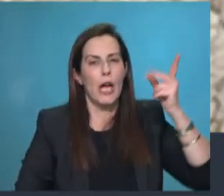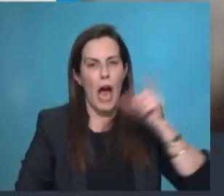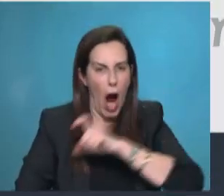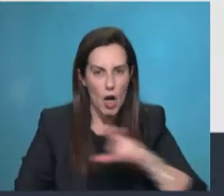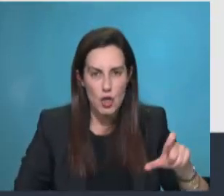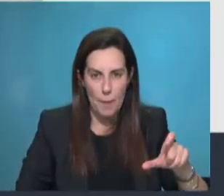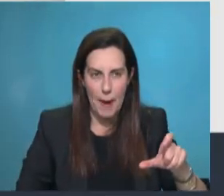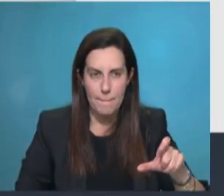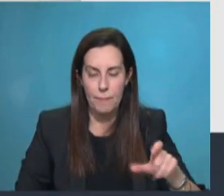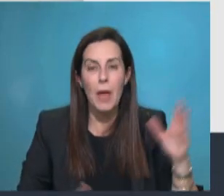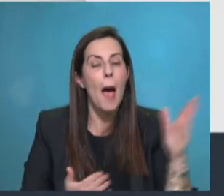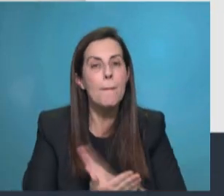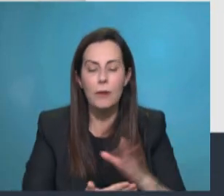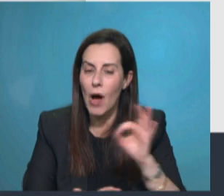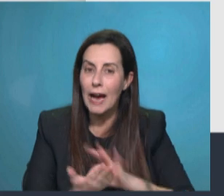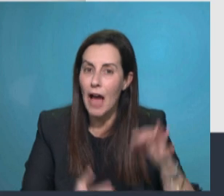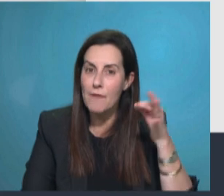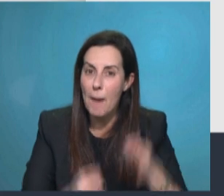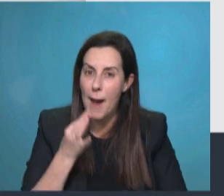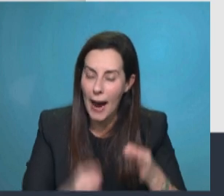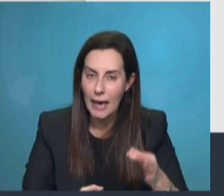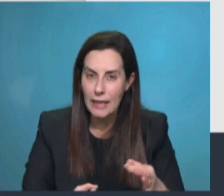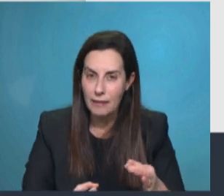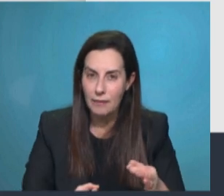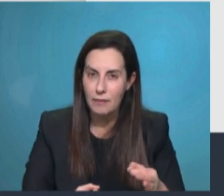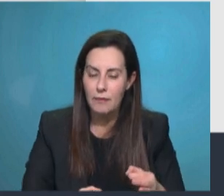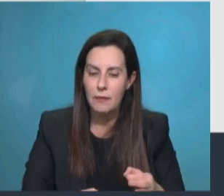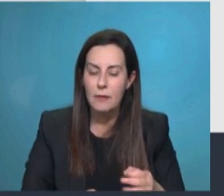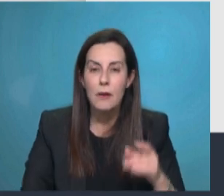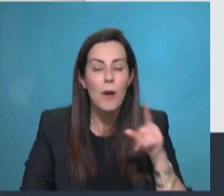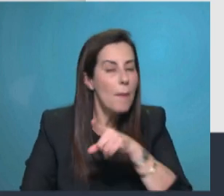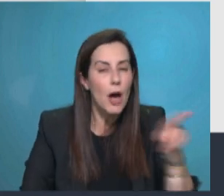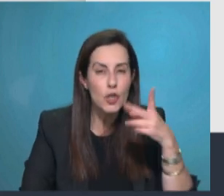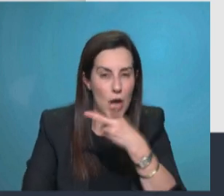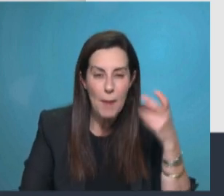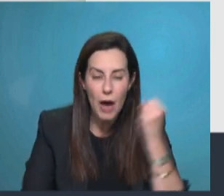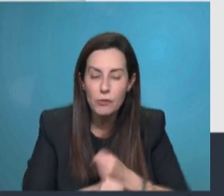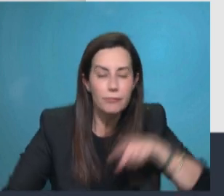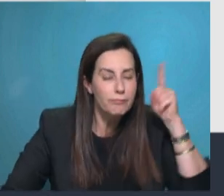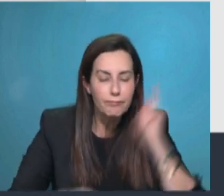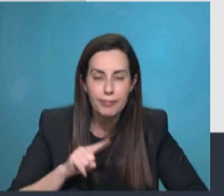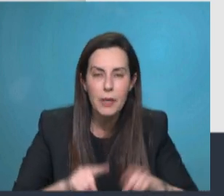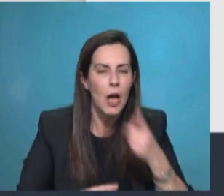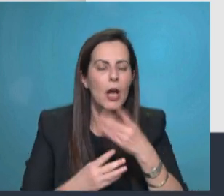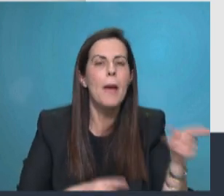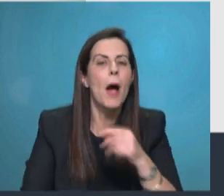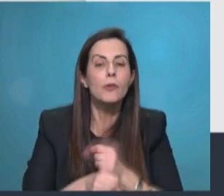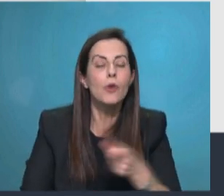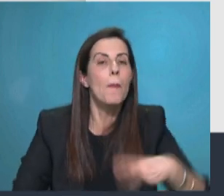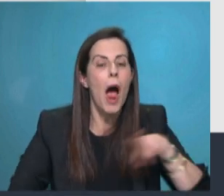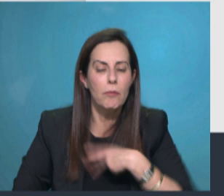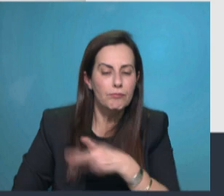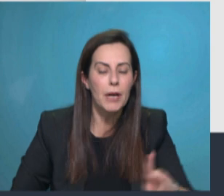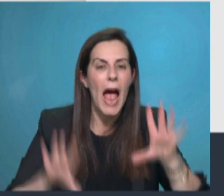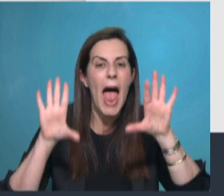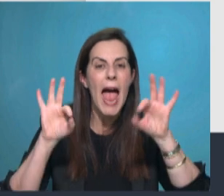כהן. בהחלטתו כתב פרקליט המדינה שי ניצן, במעשיהם ובמחדליהם האסורים, החשודים גרמו למותם של 10